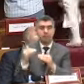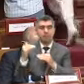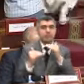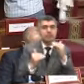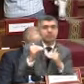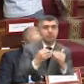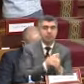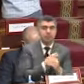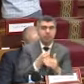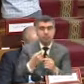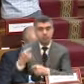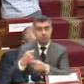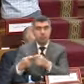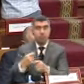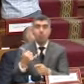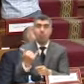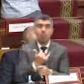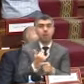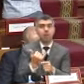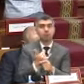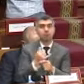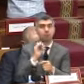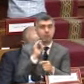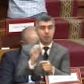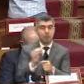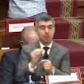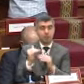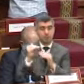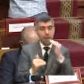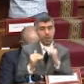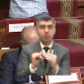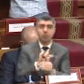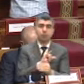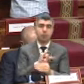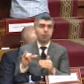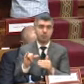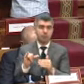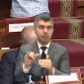الصحة والاقتصاد، وأي فك بينتهم فهو هذا سيغادي يكون